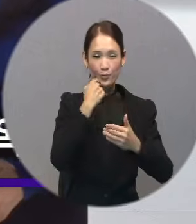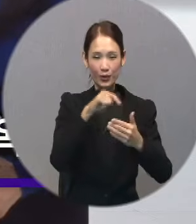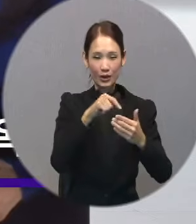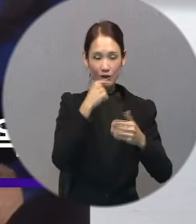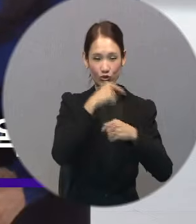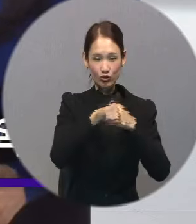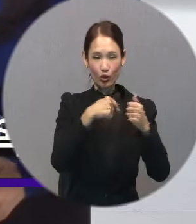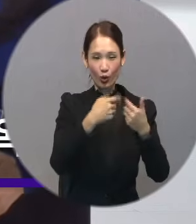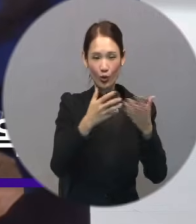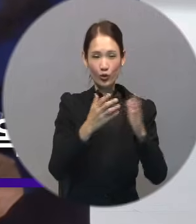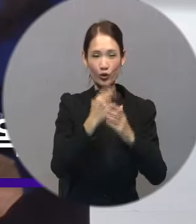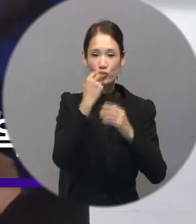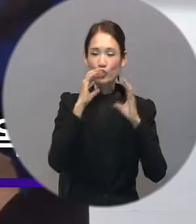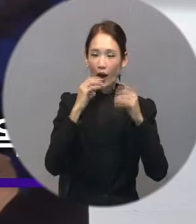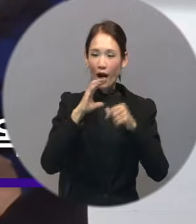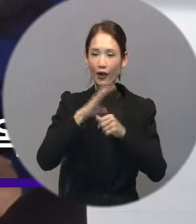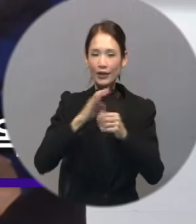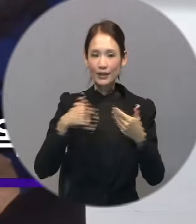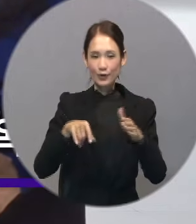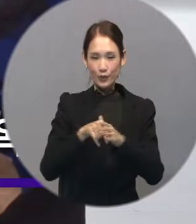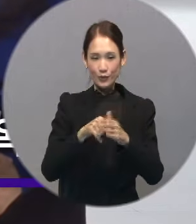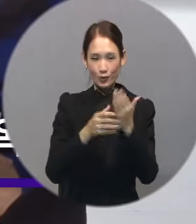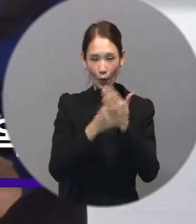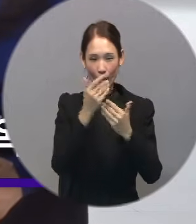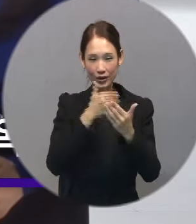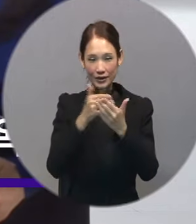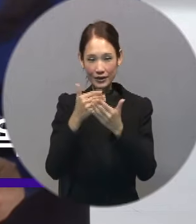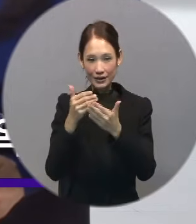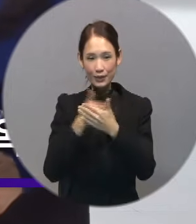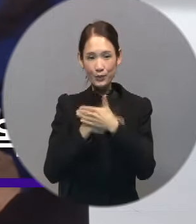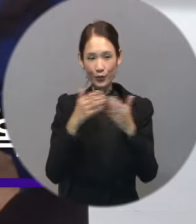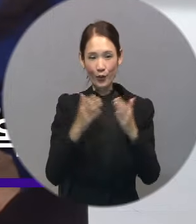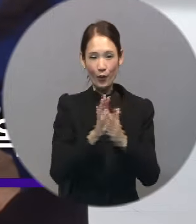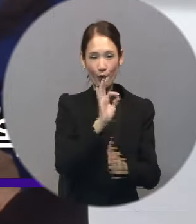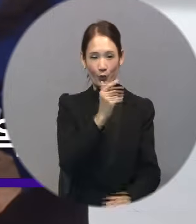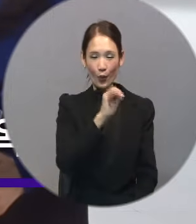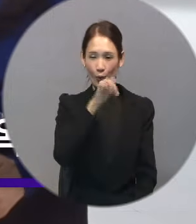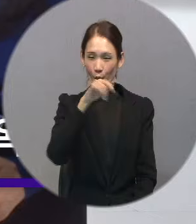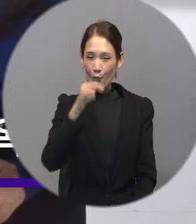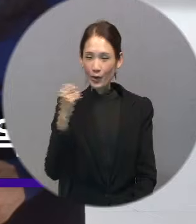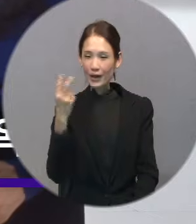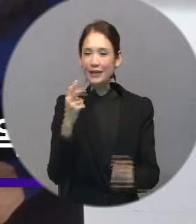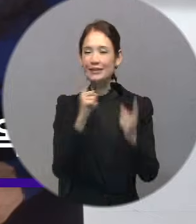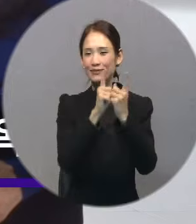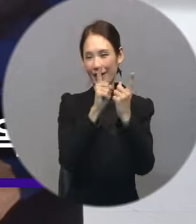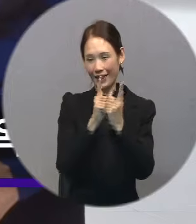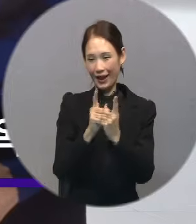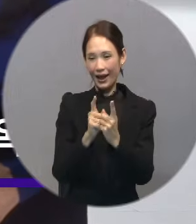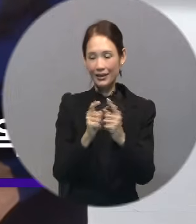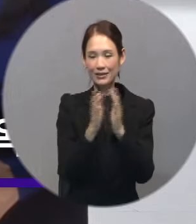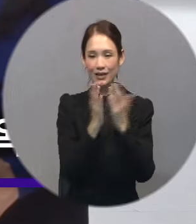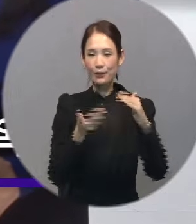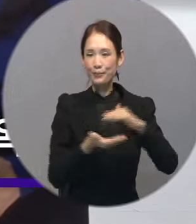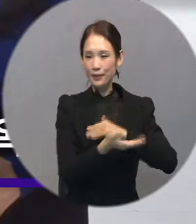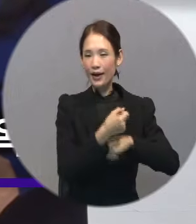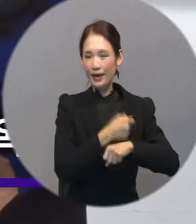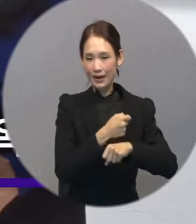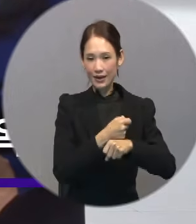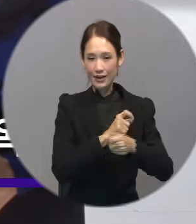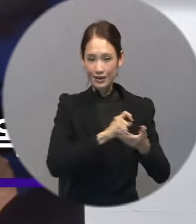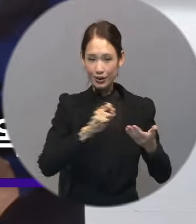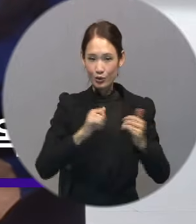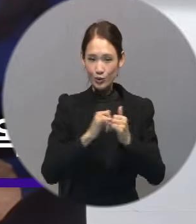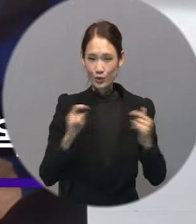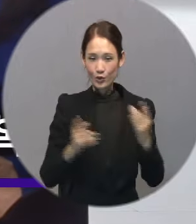국립평화통일민주교육원은 유아와 어린이를 위한 통일 그림 동화 퐁퐁퐁 다시 만나를 발간했습니다. 이 책을 집필한 이미옥